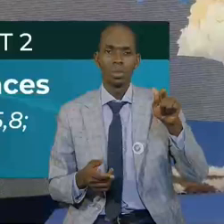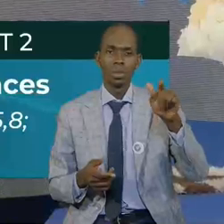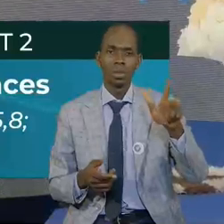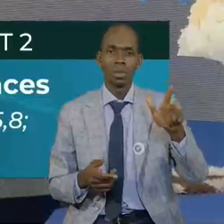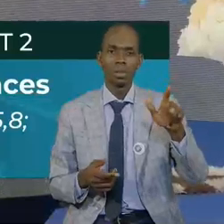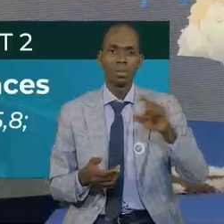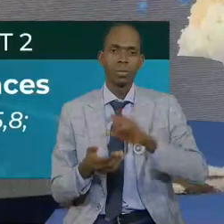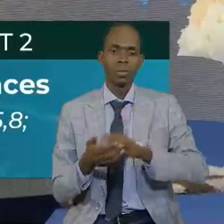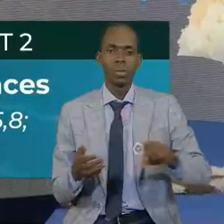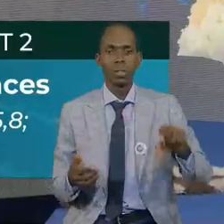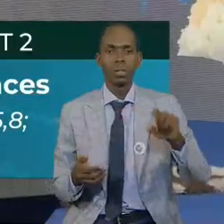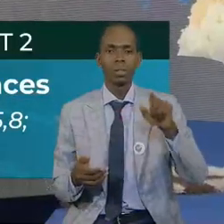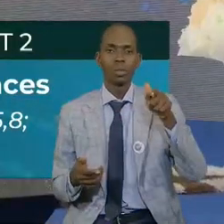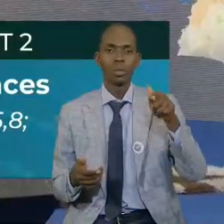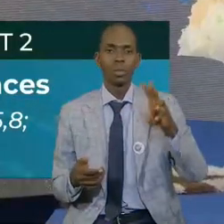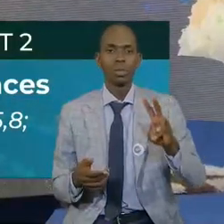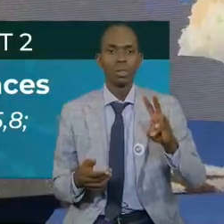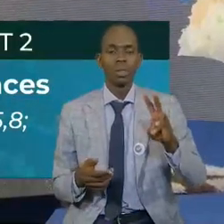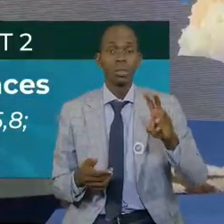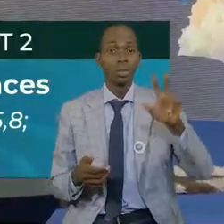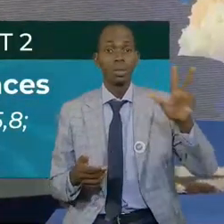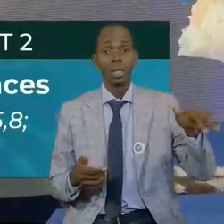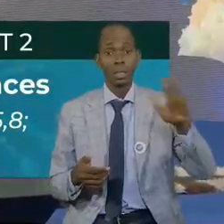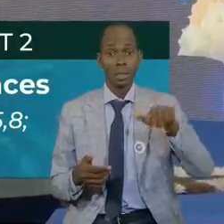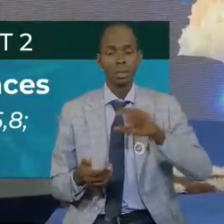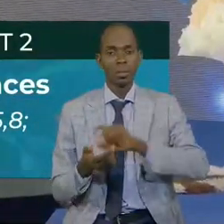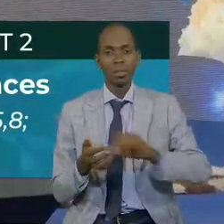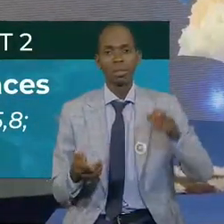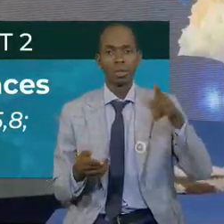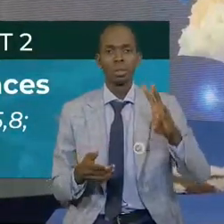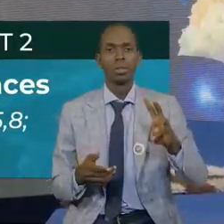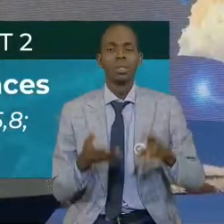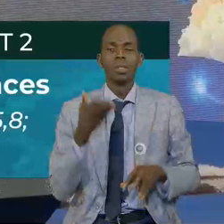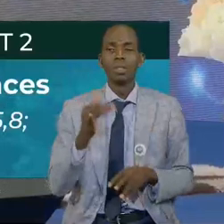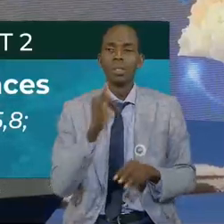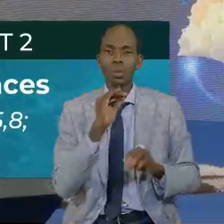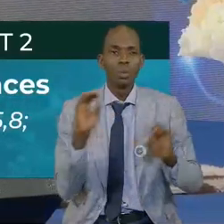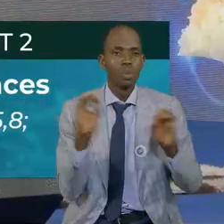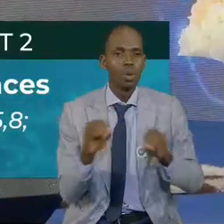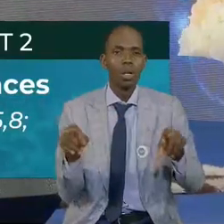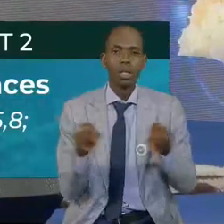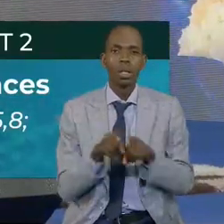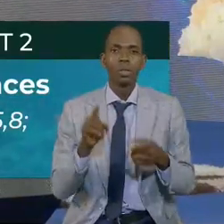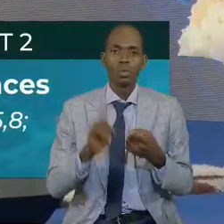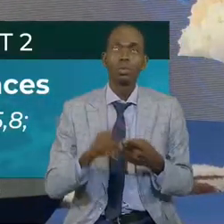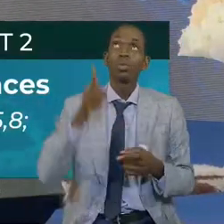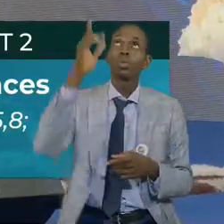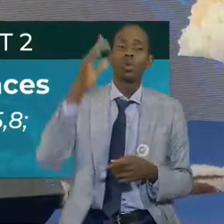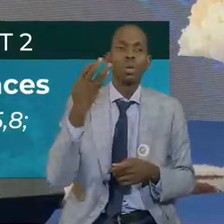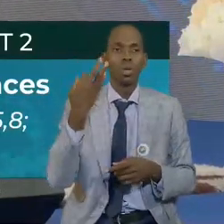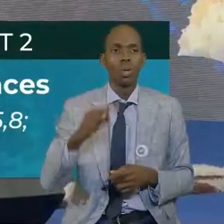33, verset 26. None like unto the God of Jeshurun. Nul n'est semblable au Dieu d'Israël.